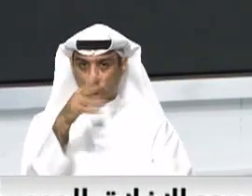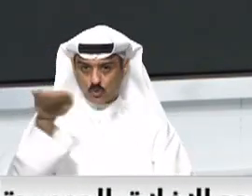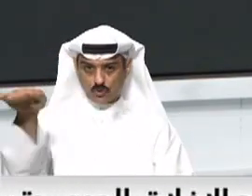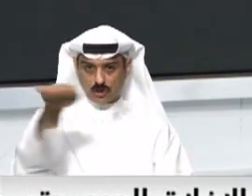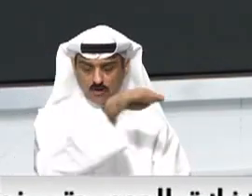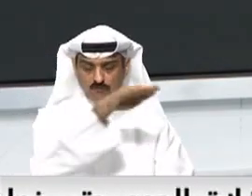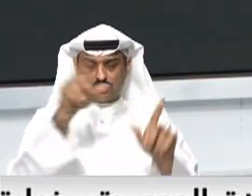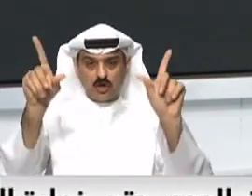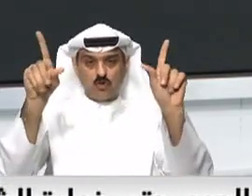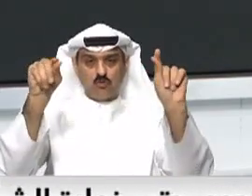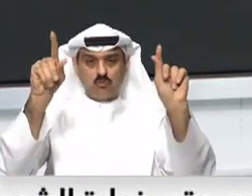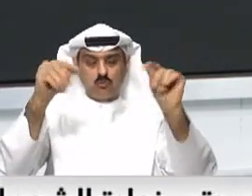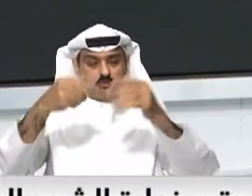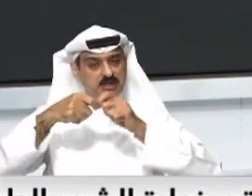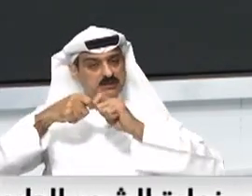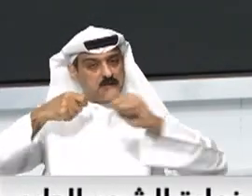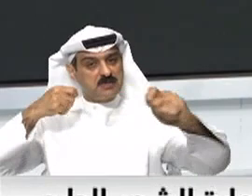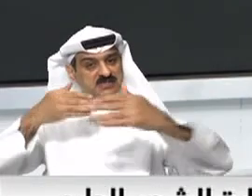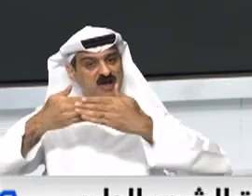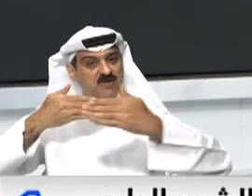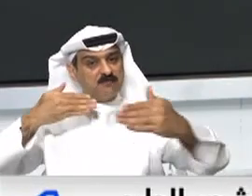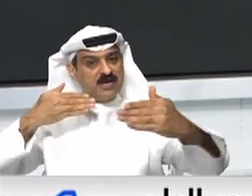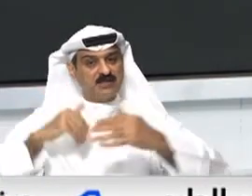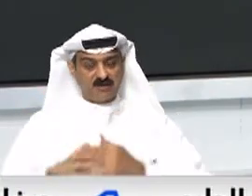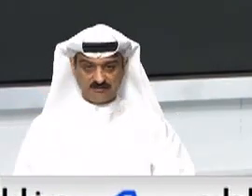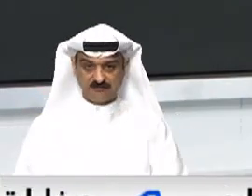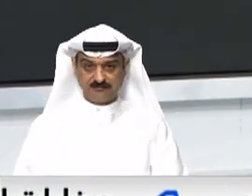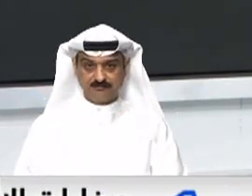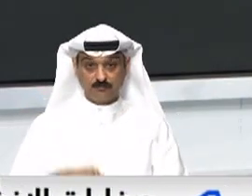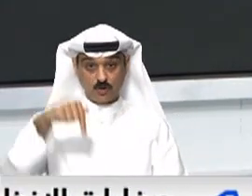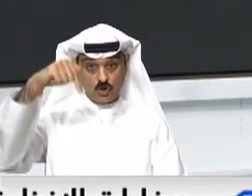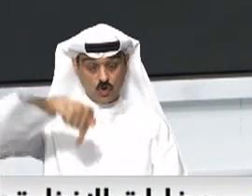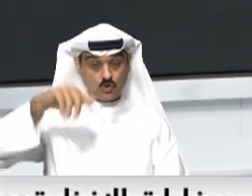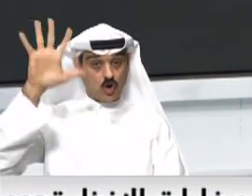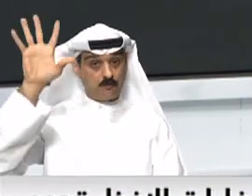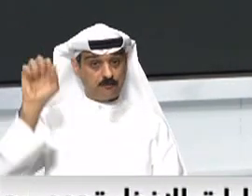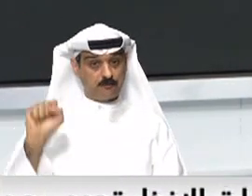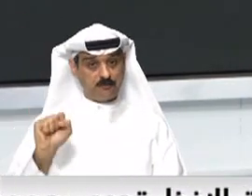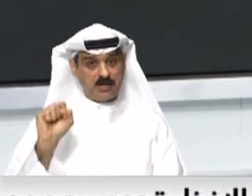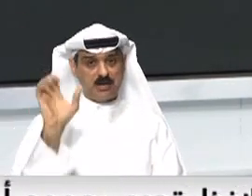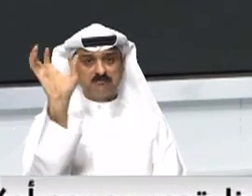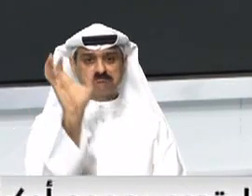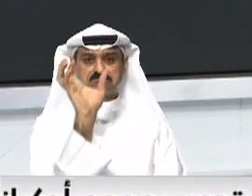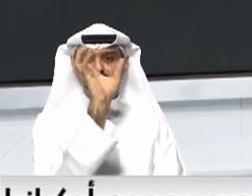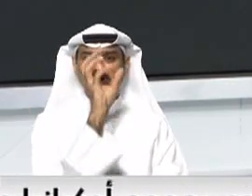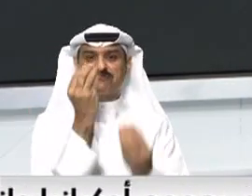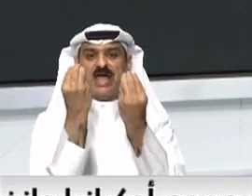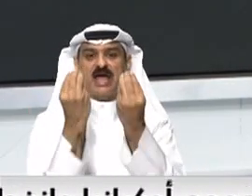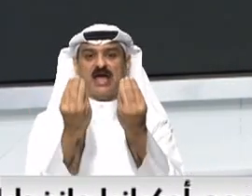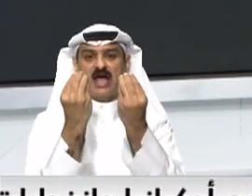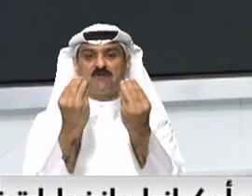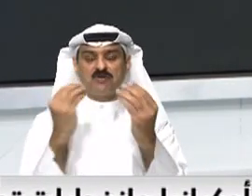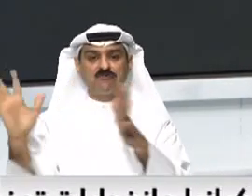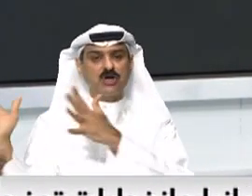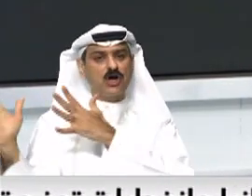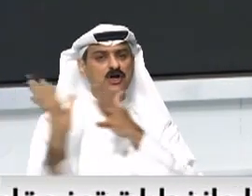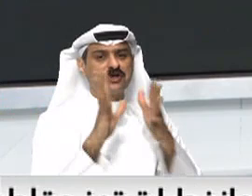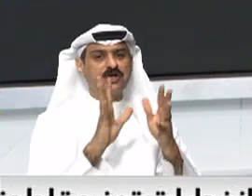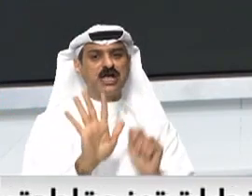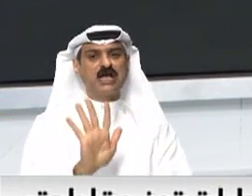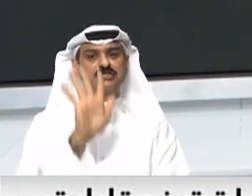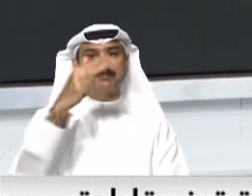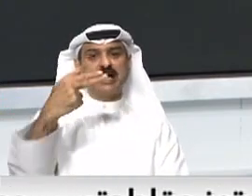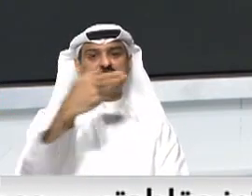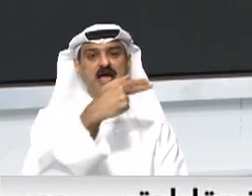تزيد عن 12 كيلو متر الليله اجوان معتدله وغامه جزئيا واستمرار لرياح الشماليه الغربيه الى متقلبه